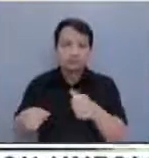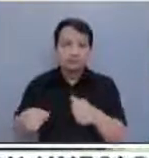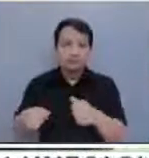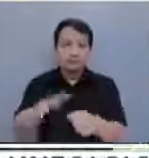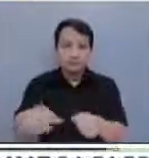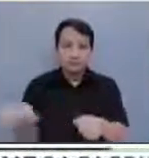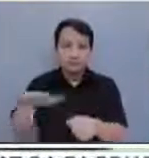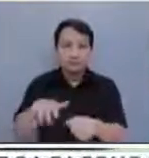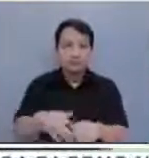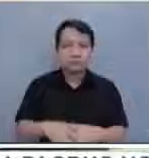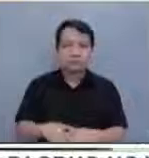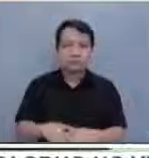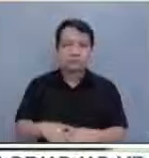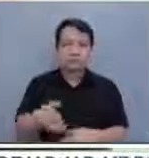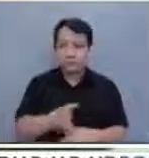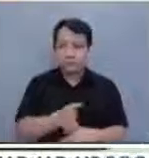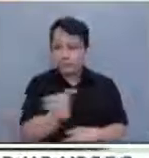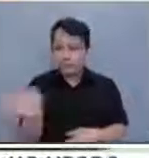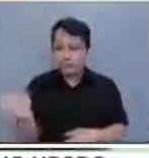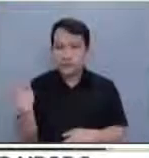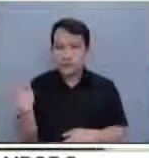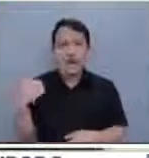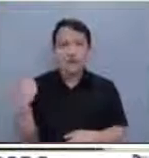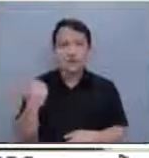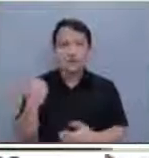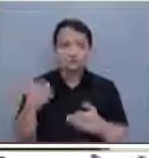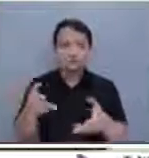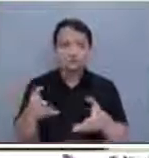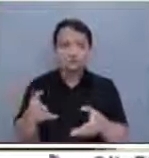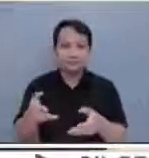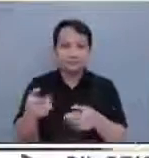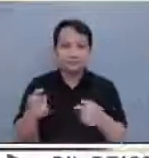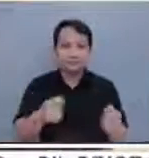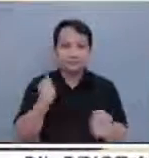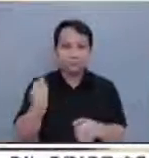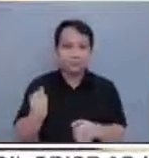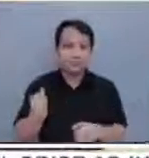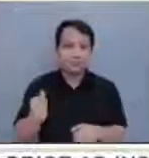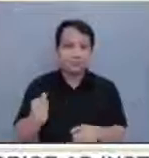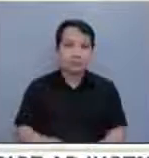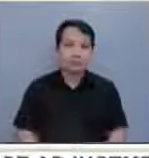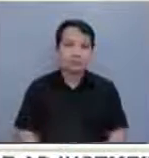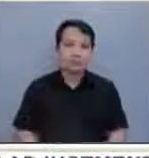sila sa alternatibong daan na lamang sila papuntahin.